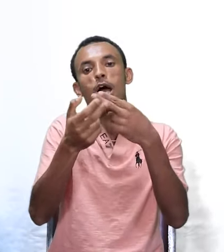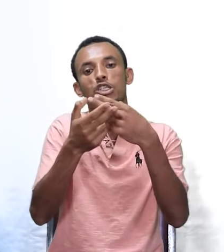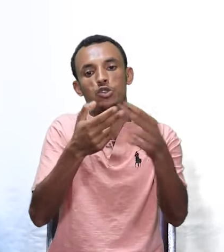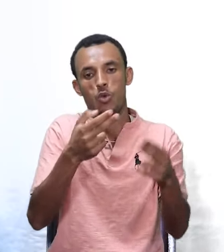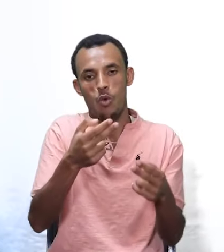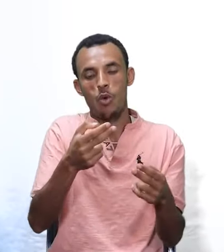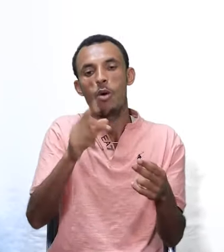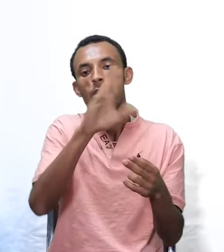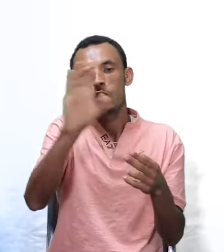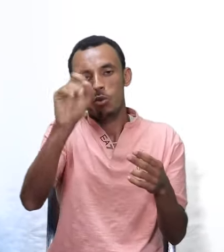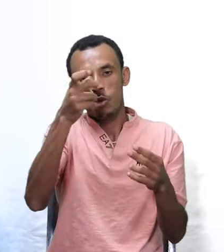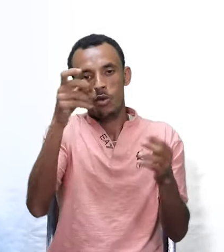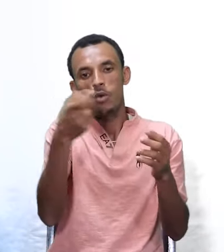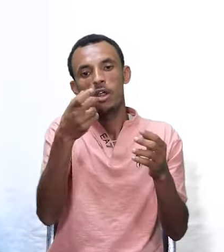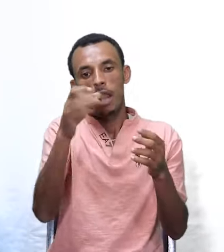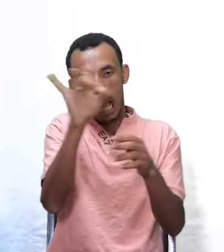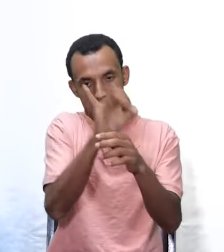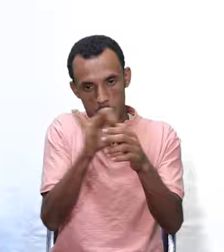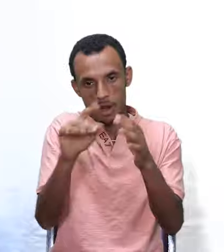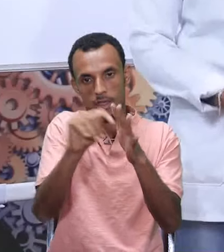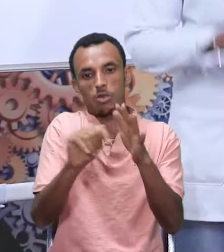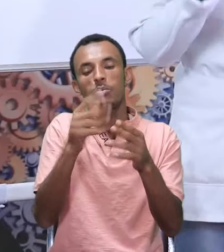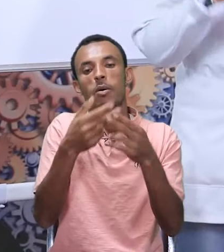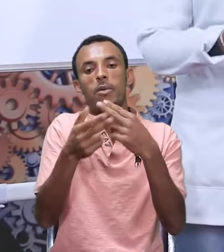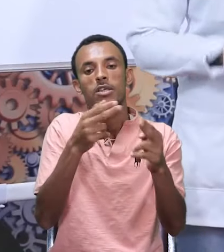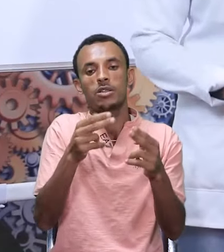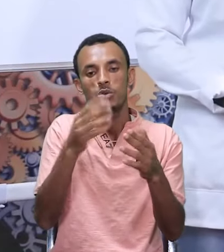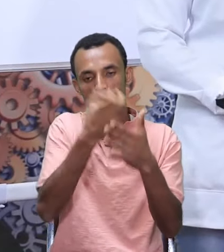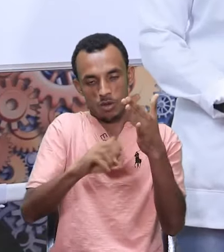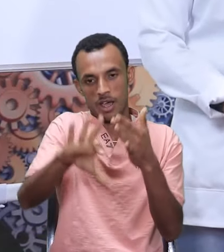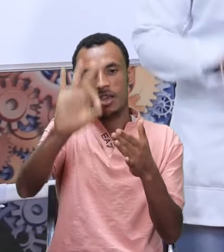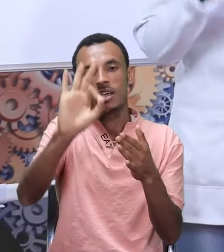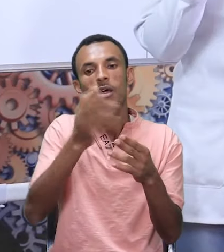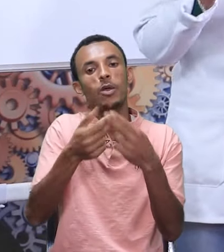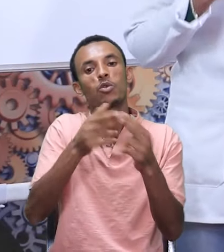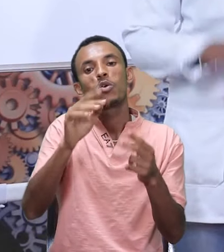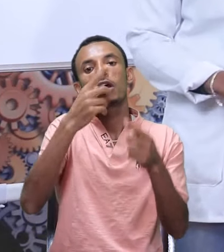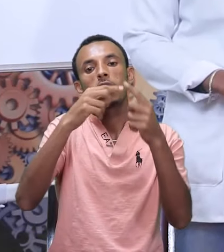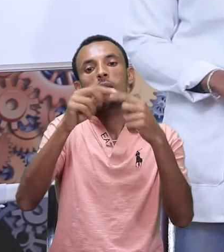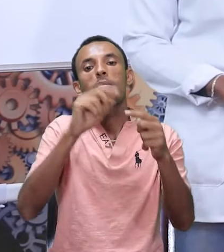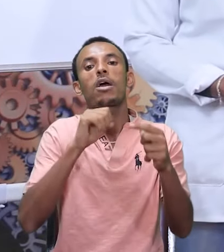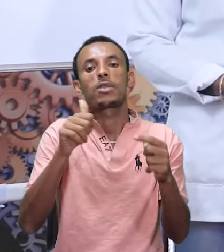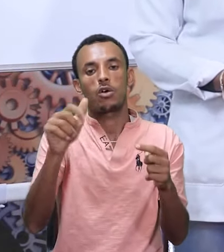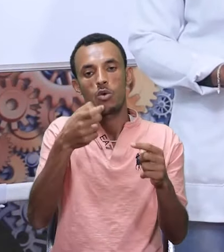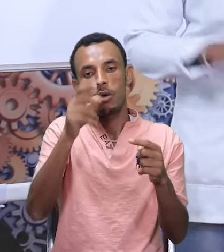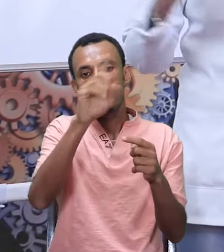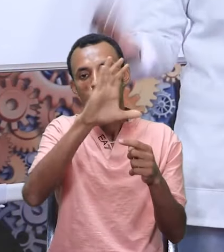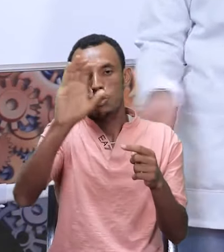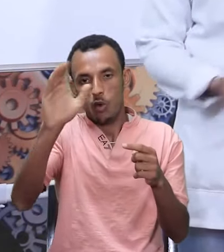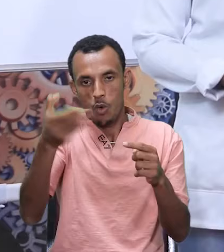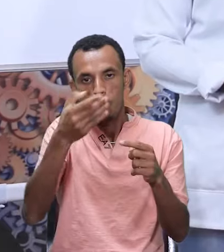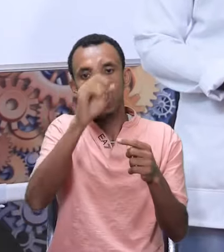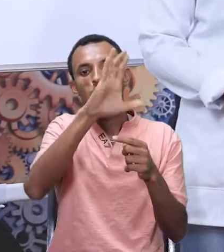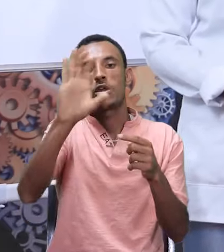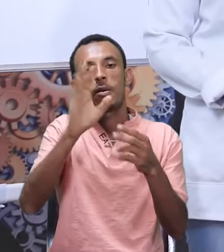ለአሉንም ታህቱንም በዛ ቁጥር በማባዛት ውጤቱን እናመጣለን። ተባስቶ የማይመጣ ከሆነ ግን በመቶ መቶኛ በማባዛት